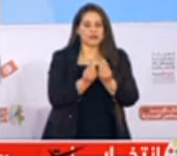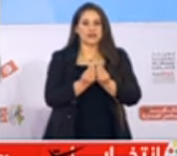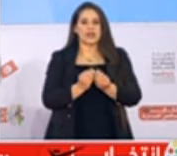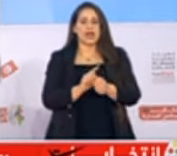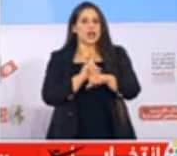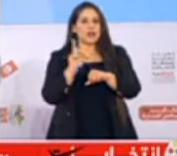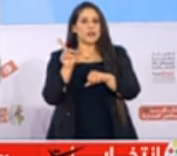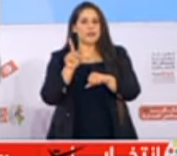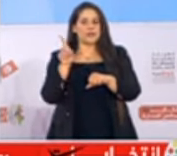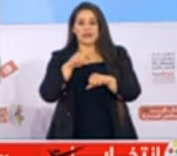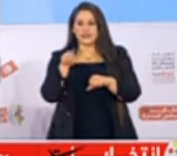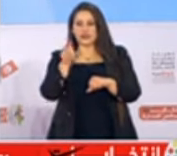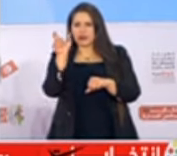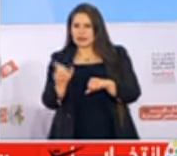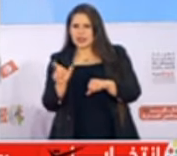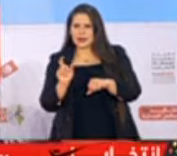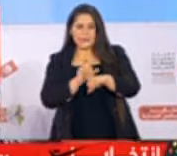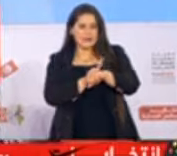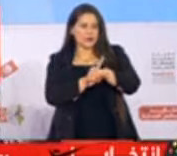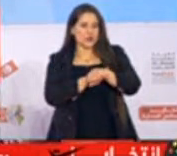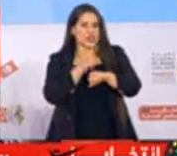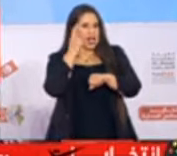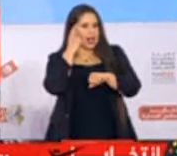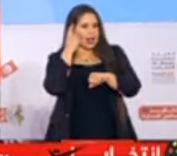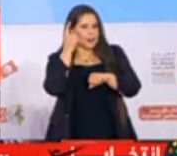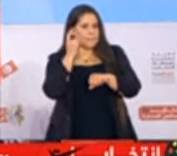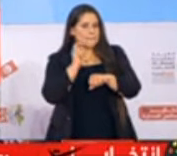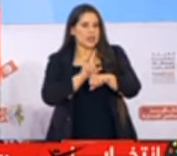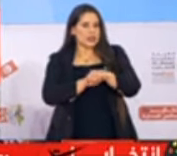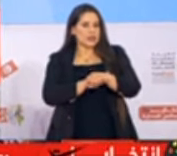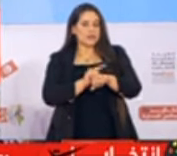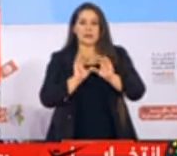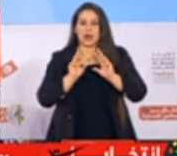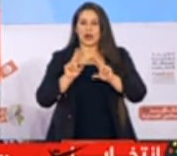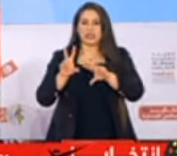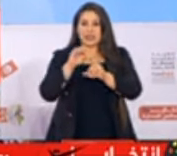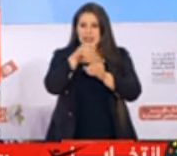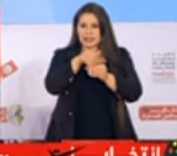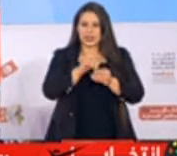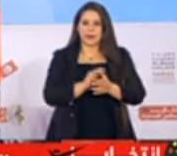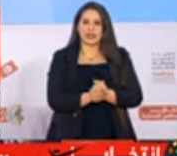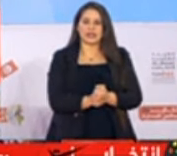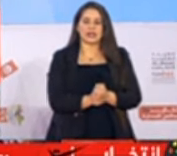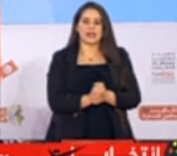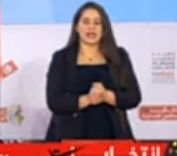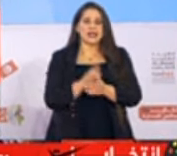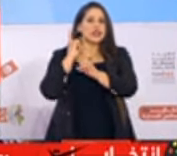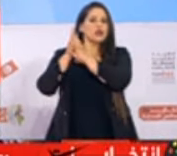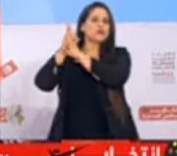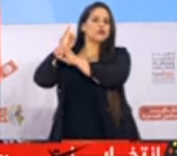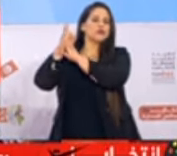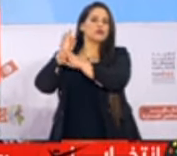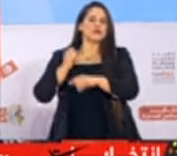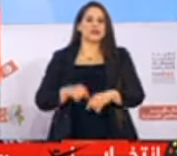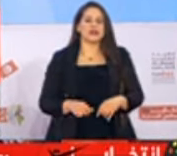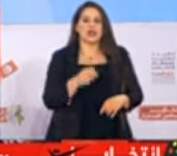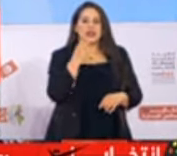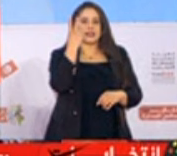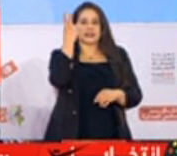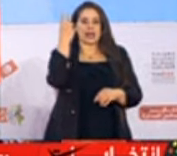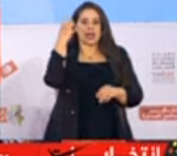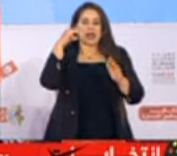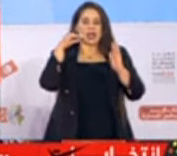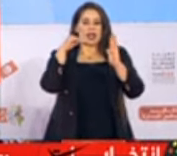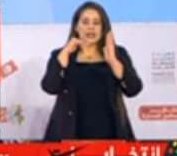بتاع الانتخابات على خاطر هبطنا حتى للميدان. كي نرجعوا حتى شويه بالتاريخ من سنه 2011 الجسم